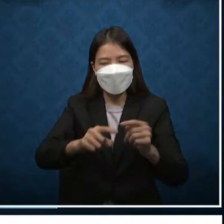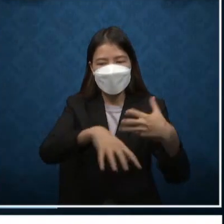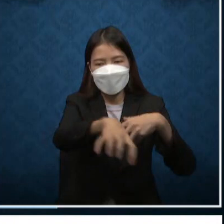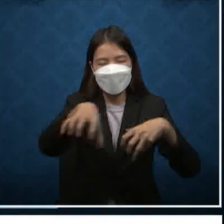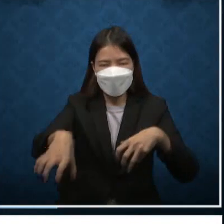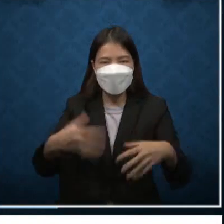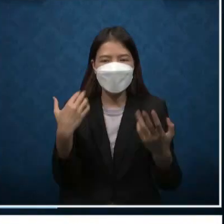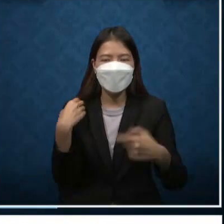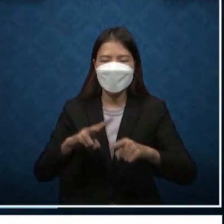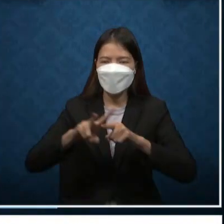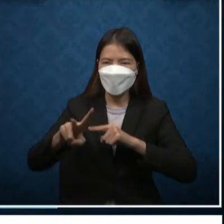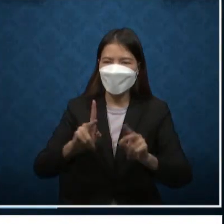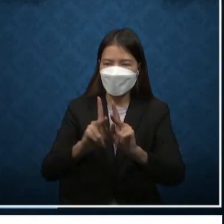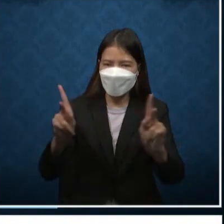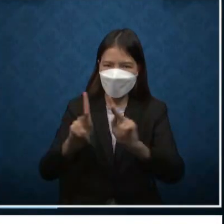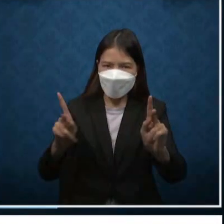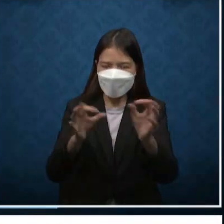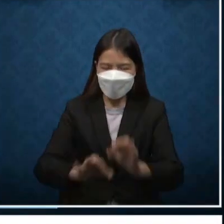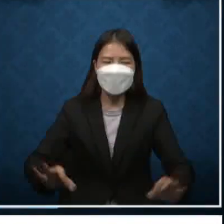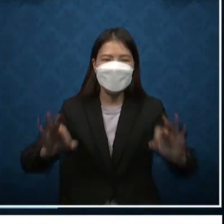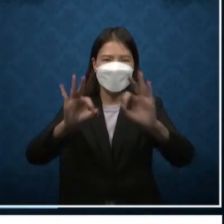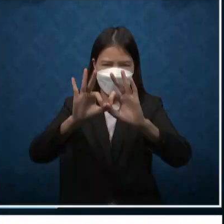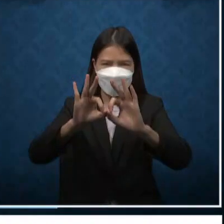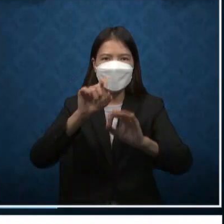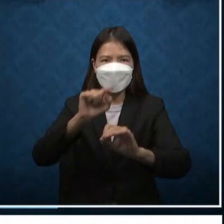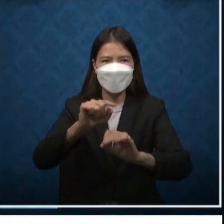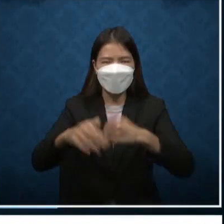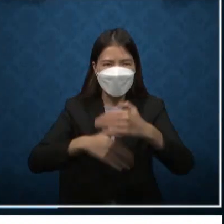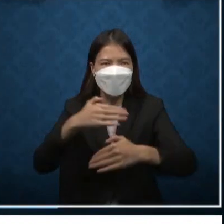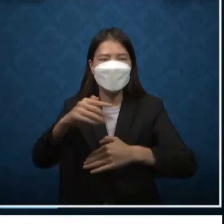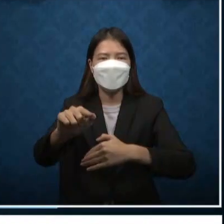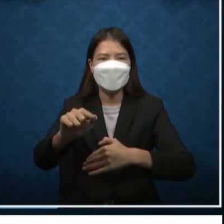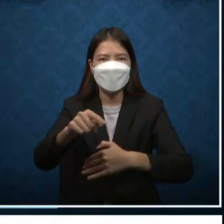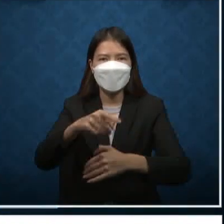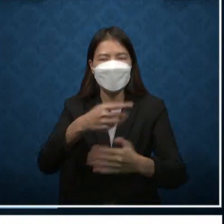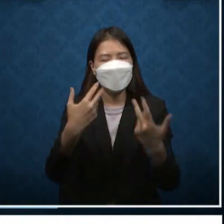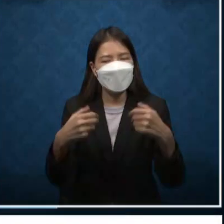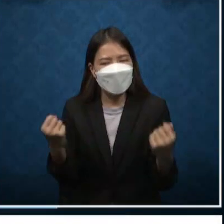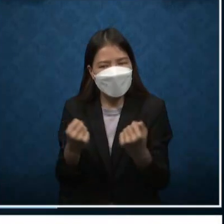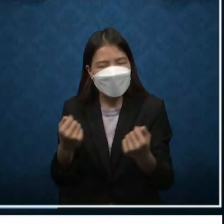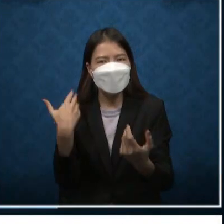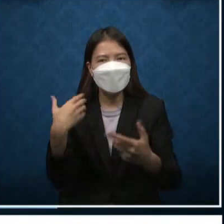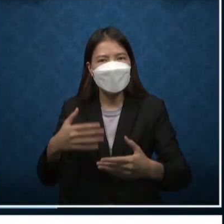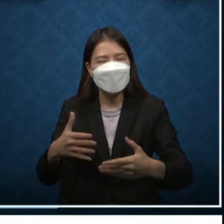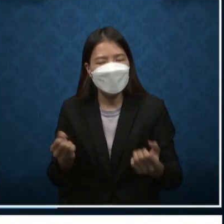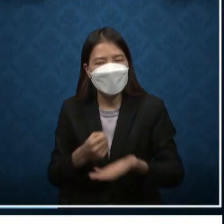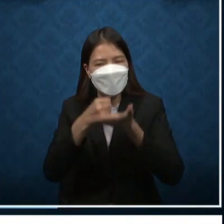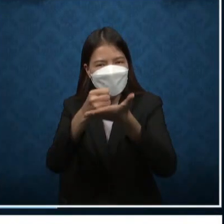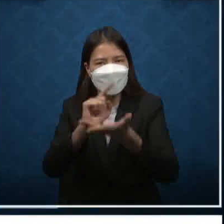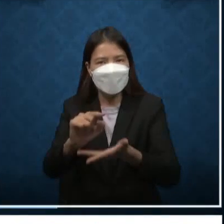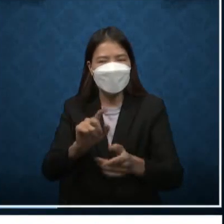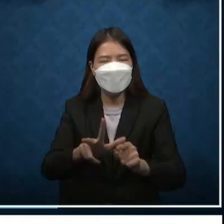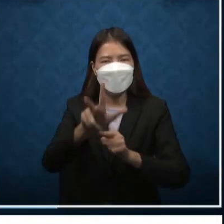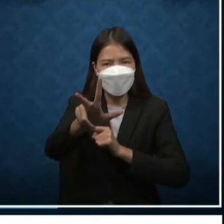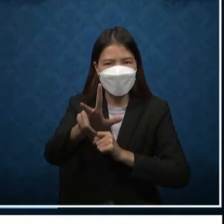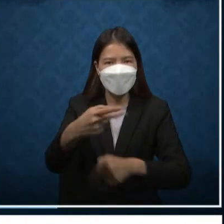ี่ 2 คืกรรมการ ซึ่เป็กลกายทสำคัจะขับเครื่อนสอสอบประชาตอได้อยางมประสิทธิภาพก.ี่ 3 คือคดก